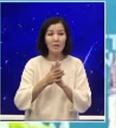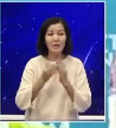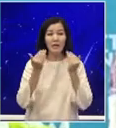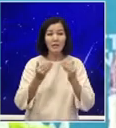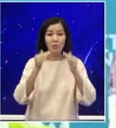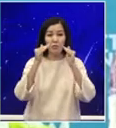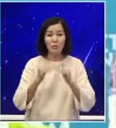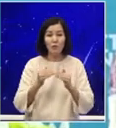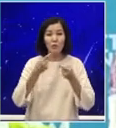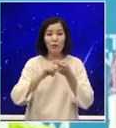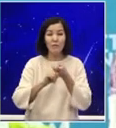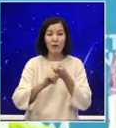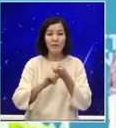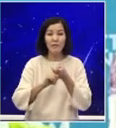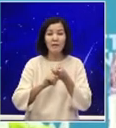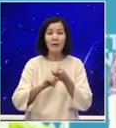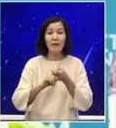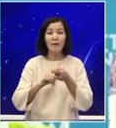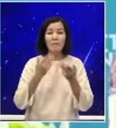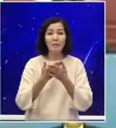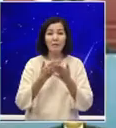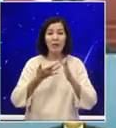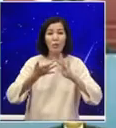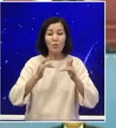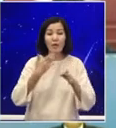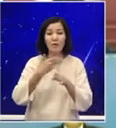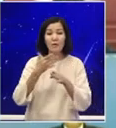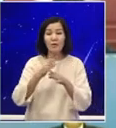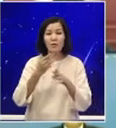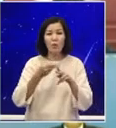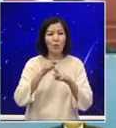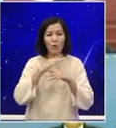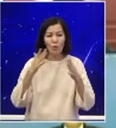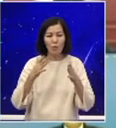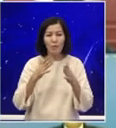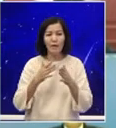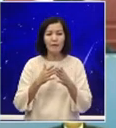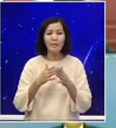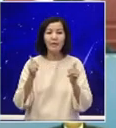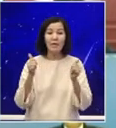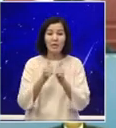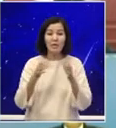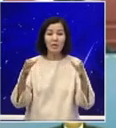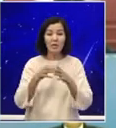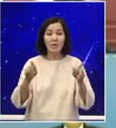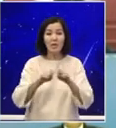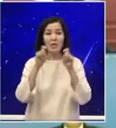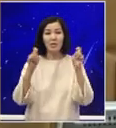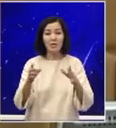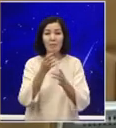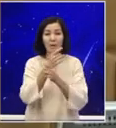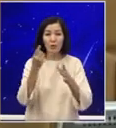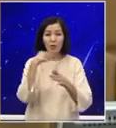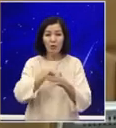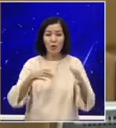отырған банктер бен қаржы ұйымдары бар, мәселен онлайн кредиттер. Кеңес жанынан жаңадан ашылған мәдени рухани жұмыс тобының жетекшісі